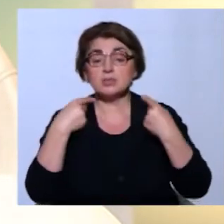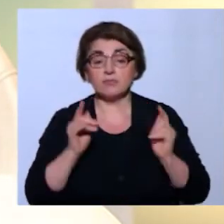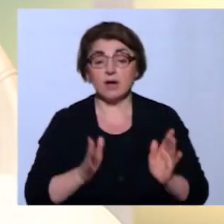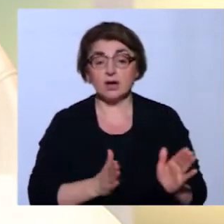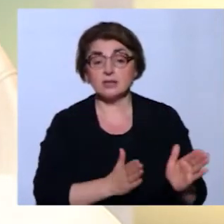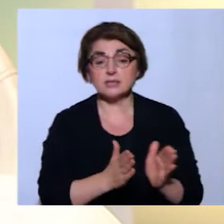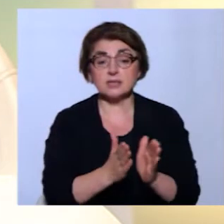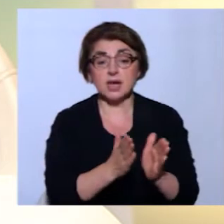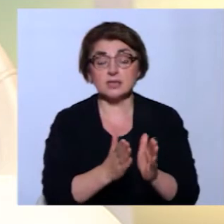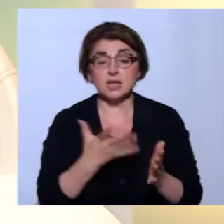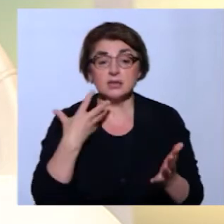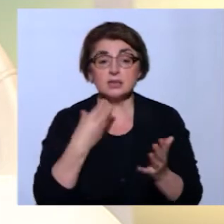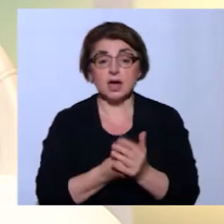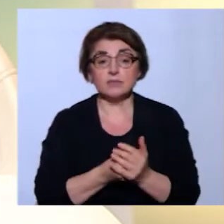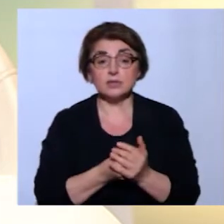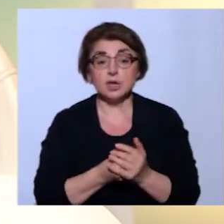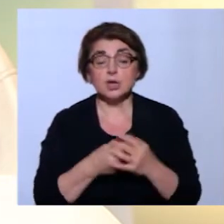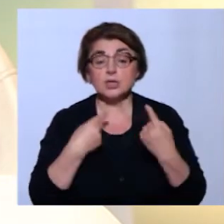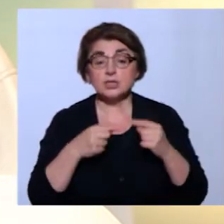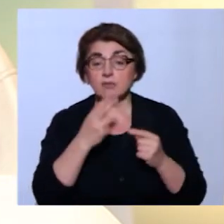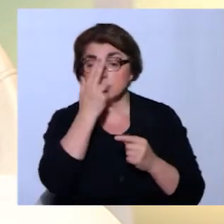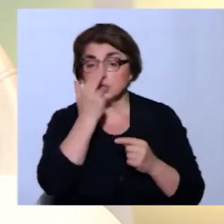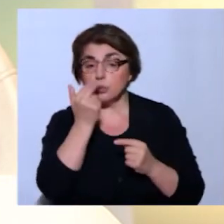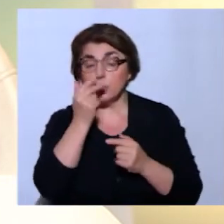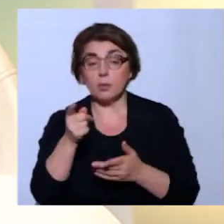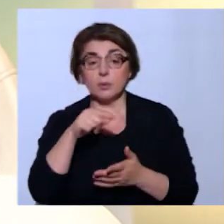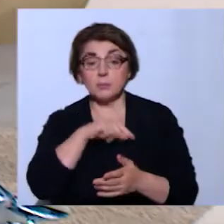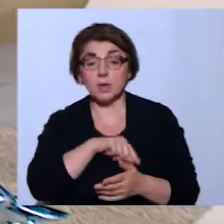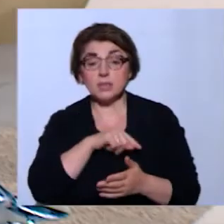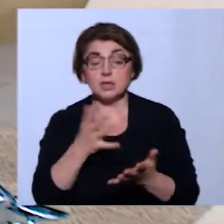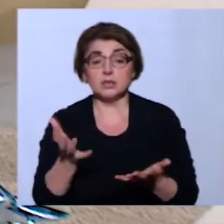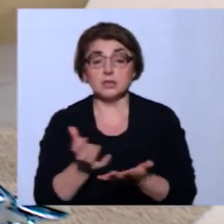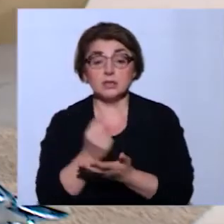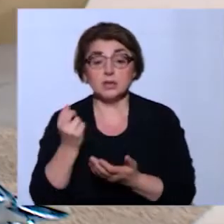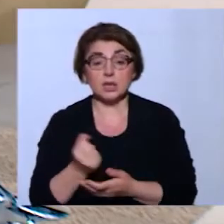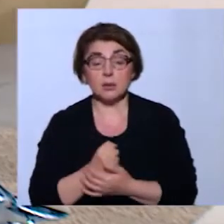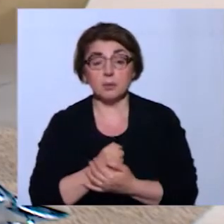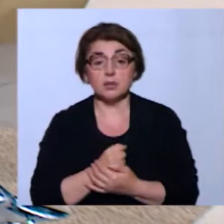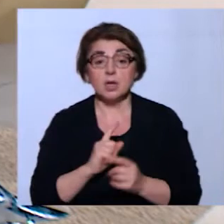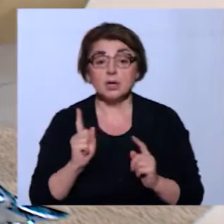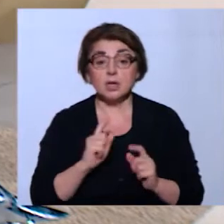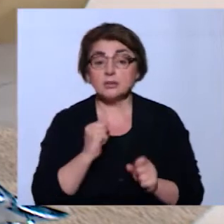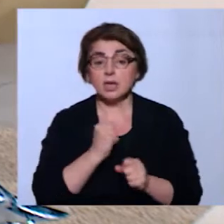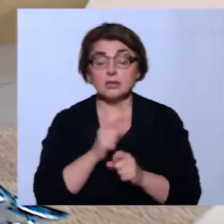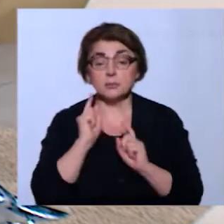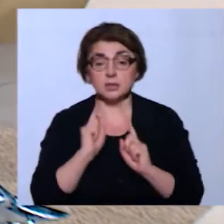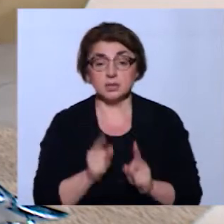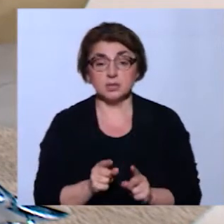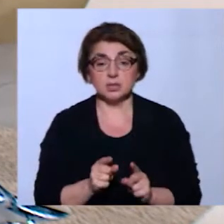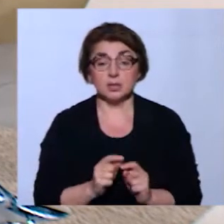თავისი სხვა შეგუებლობები უჩნდება. დებათ, მოდით ესე ვთქვათ, ხო? რასაკეთებენ ახლა ისინი?